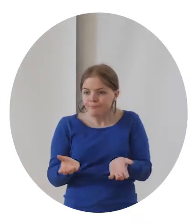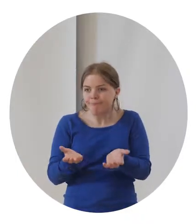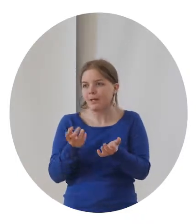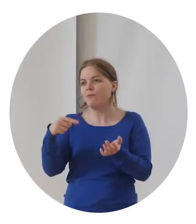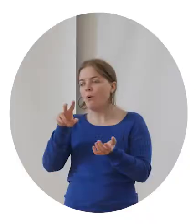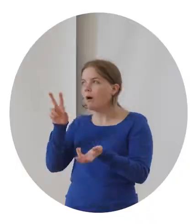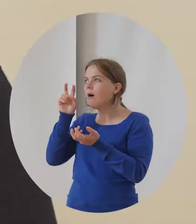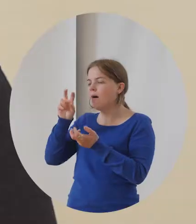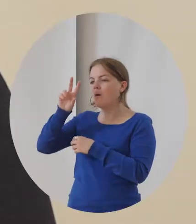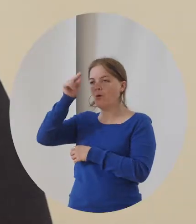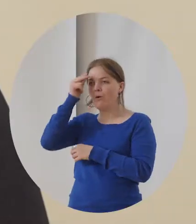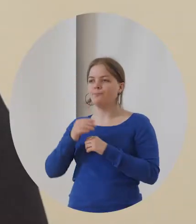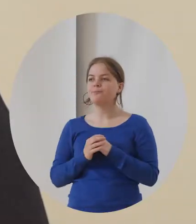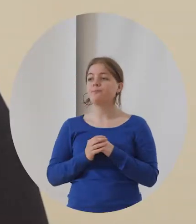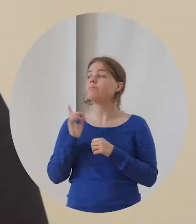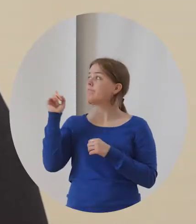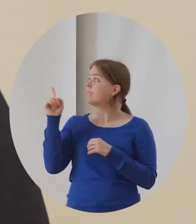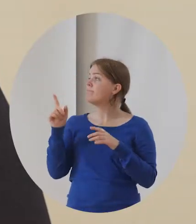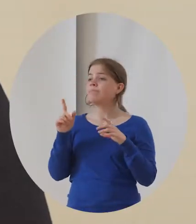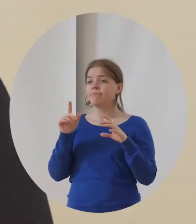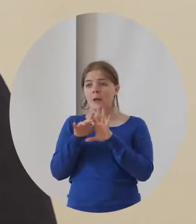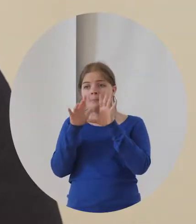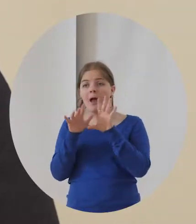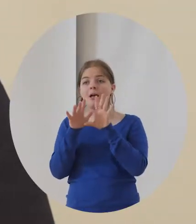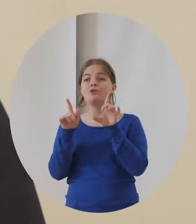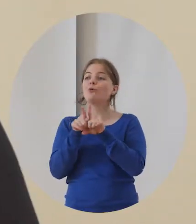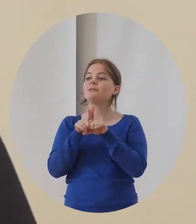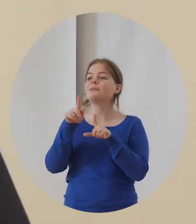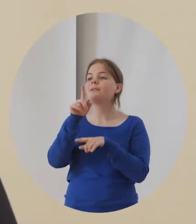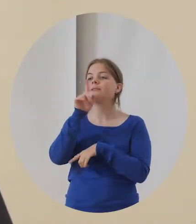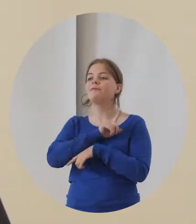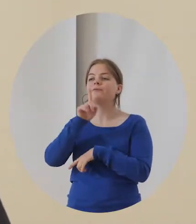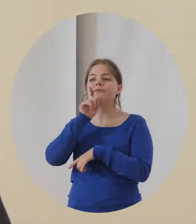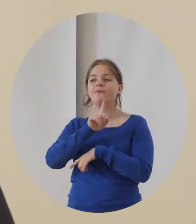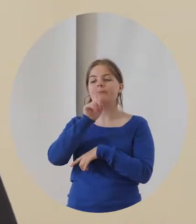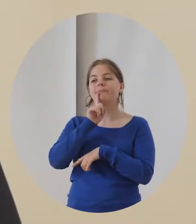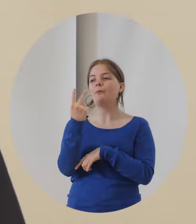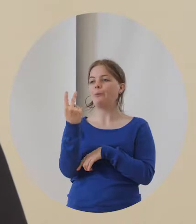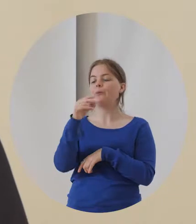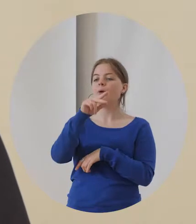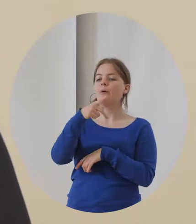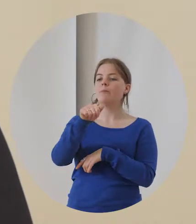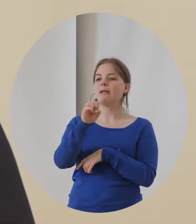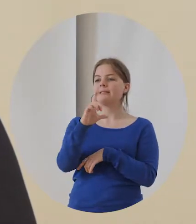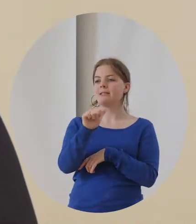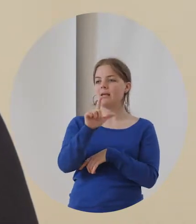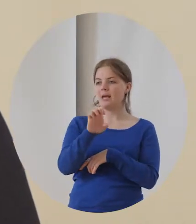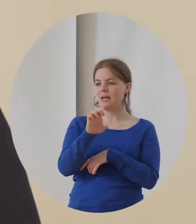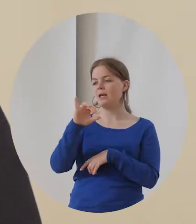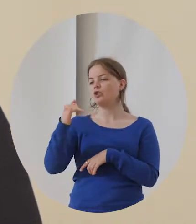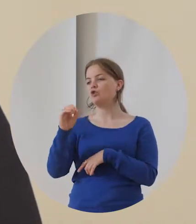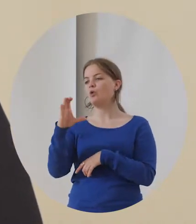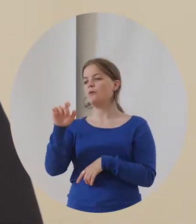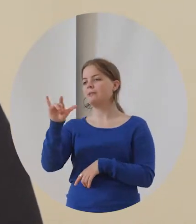tout le monde. Et donc ces illustrations, c'est aussi donc c'est fait par Pascal Delaval et Jocelyne Delaval. C'est aussi un travail du